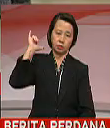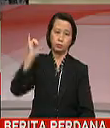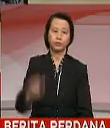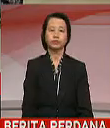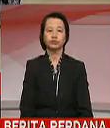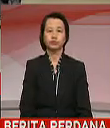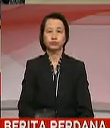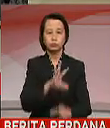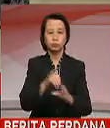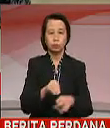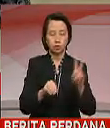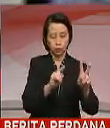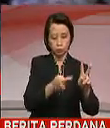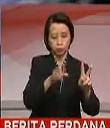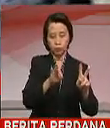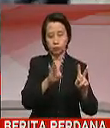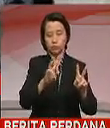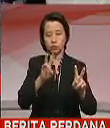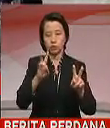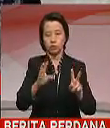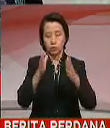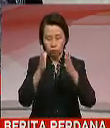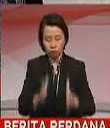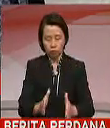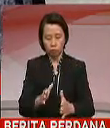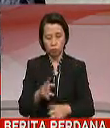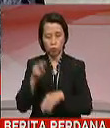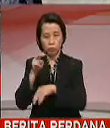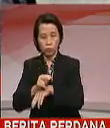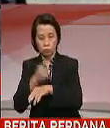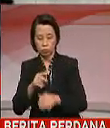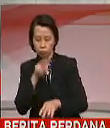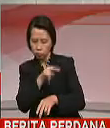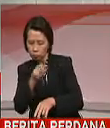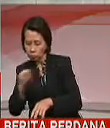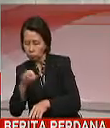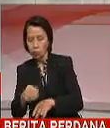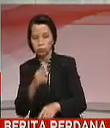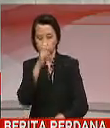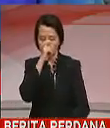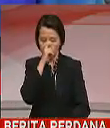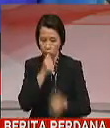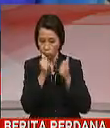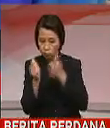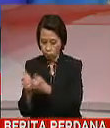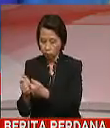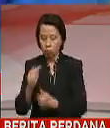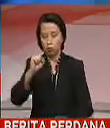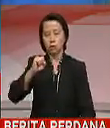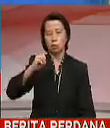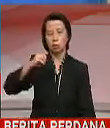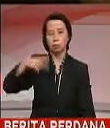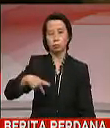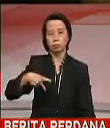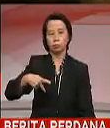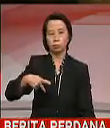semalam ia melibatkan 2877 pasukan pematuhan bagi pantau dan menguat kuasa pematuhan prosedur operasi